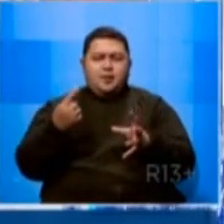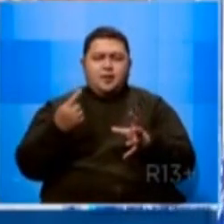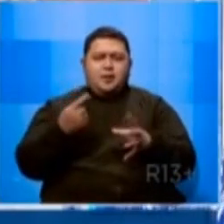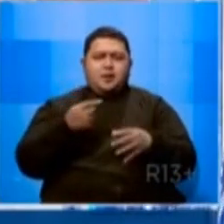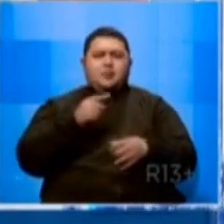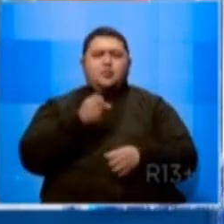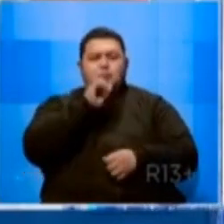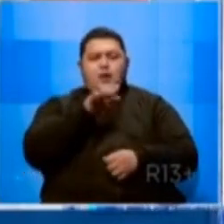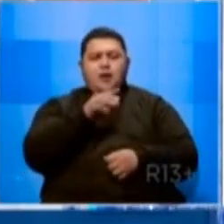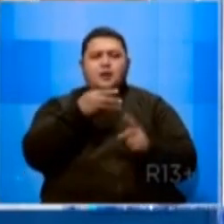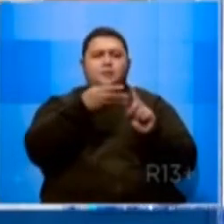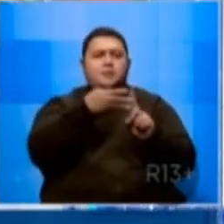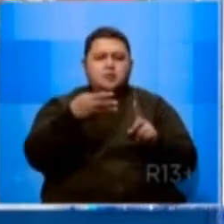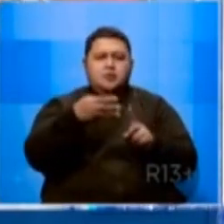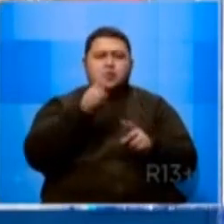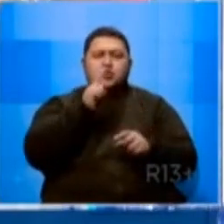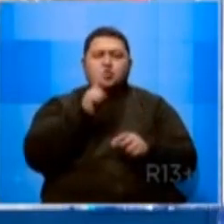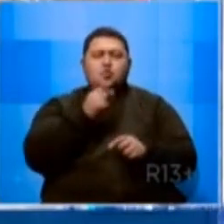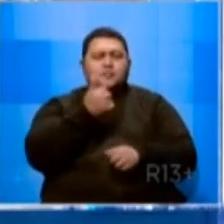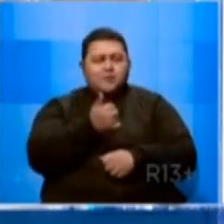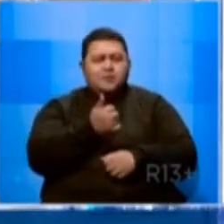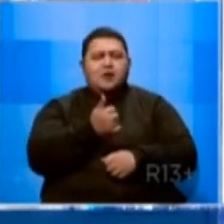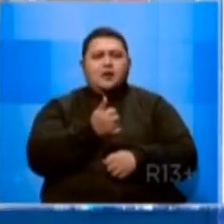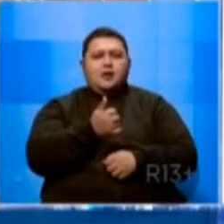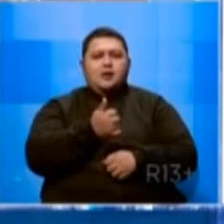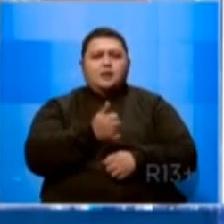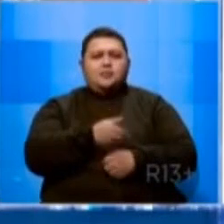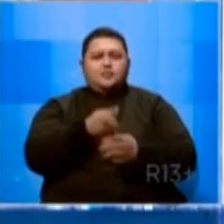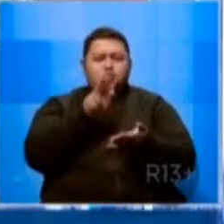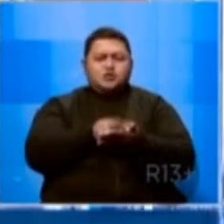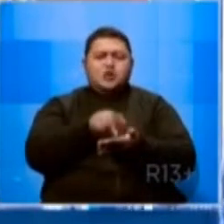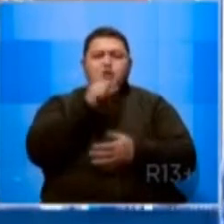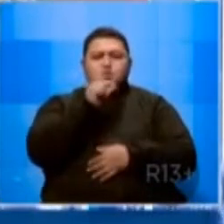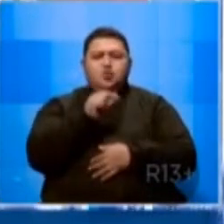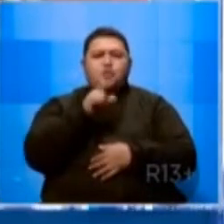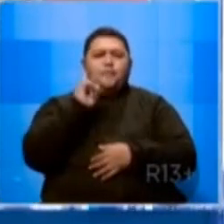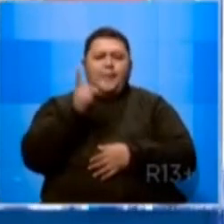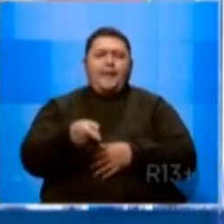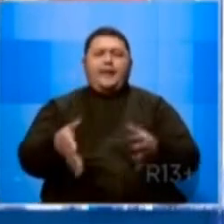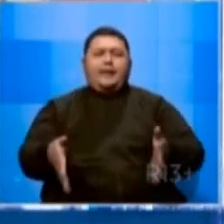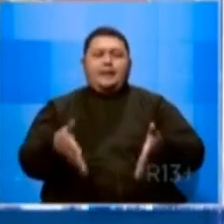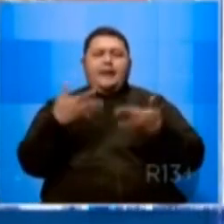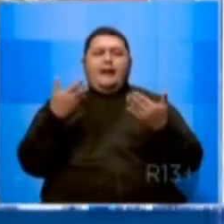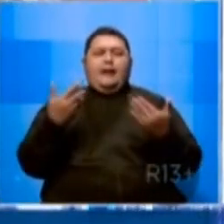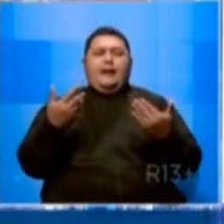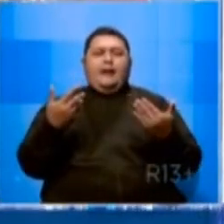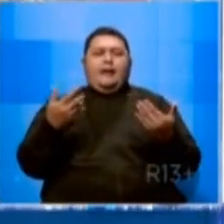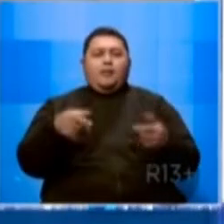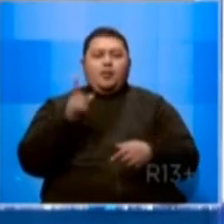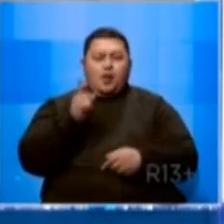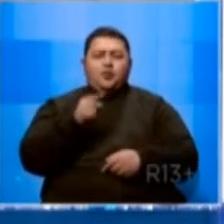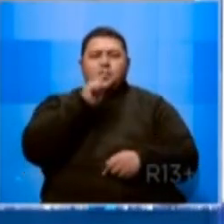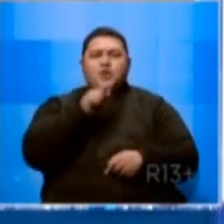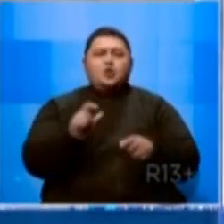eliaser layak mendapatkan gizi dan Layak mendapat putusan yang seringan-tingannya walaupun di dalam undang-undang